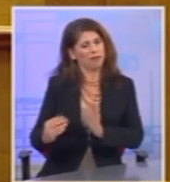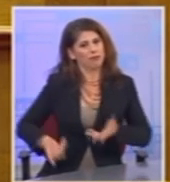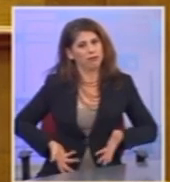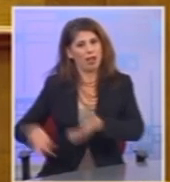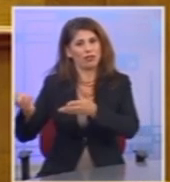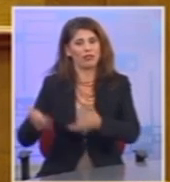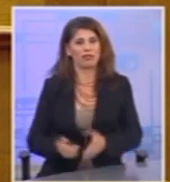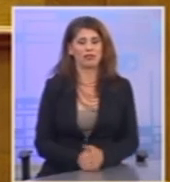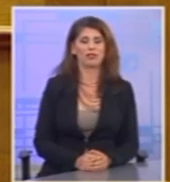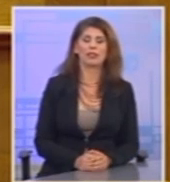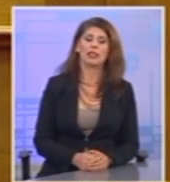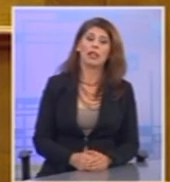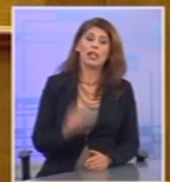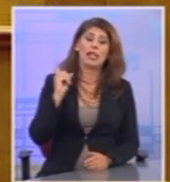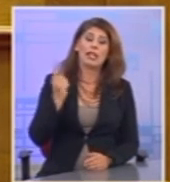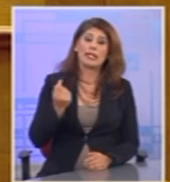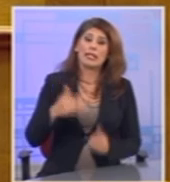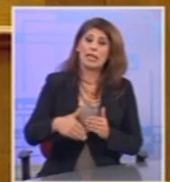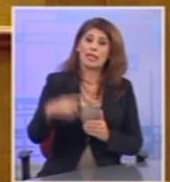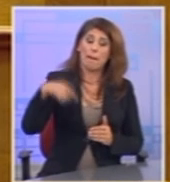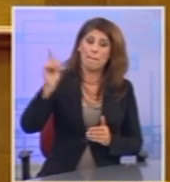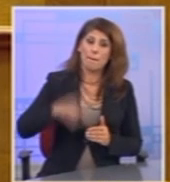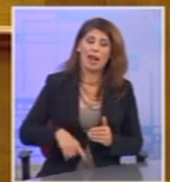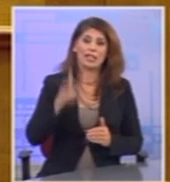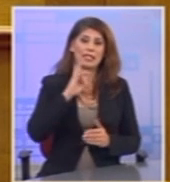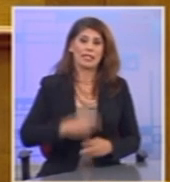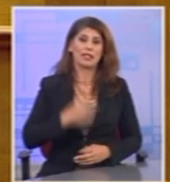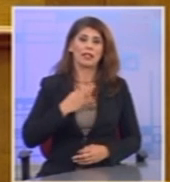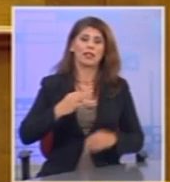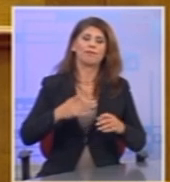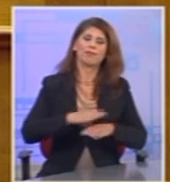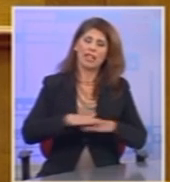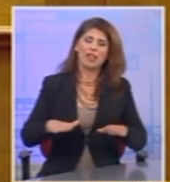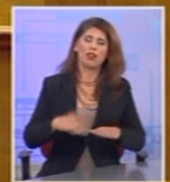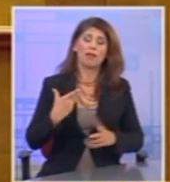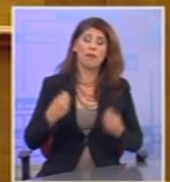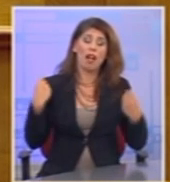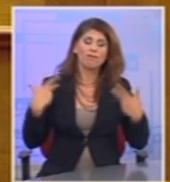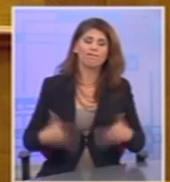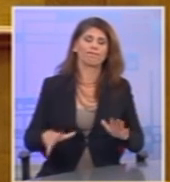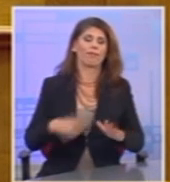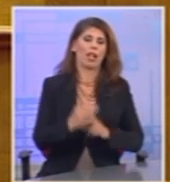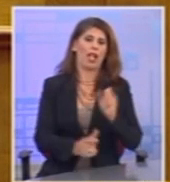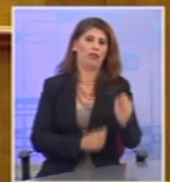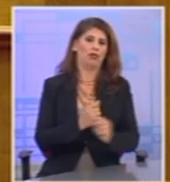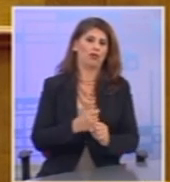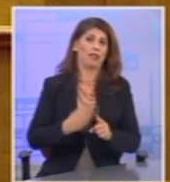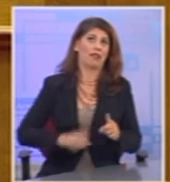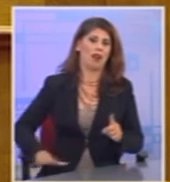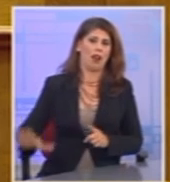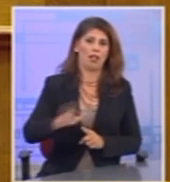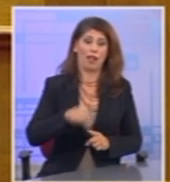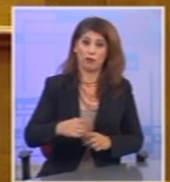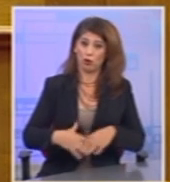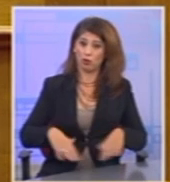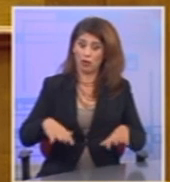Σε λίγες μέρες, κυρίες και κύριοι, κλείνει μια εφιαλτική χρονιά για τους Έλληνες. Μια χρονιά που ξεκίνησε με μεγάλες